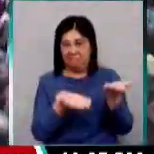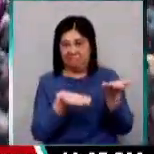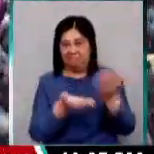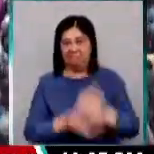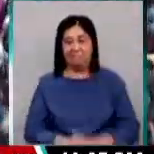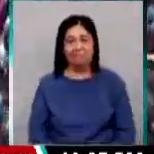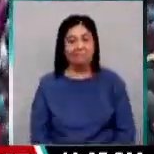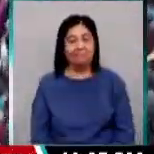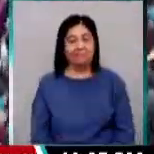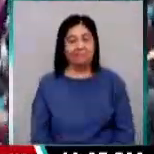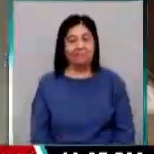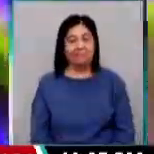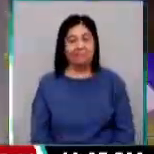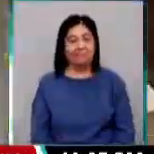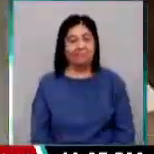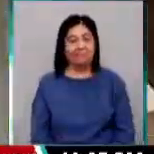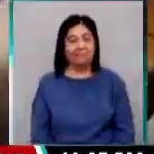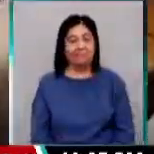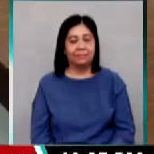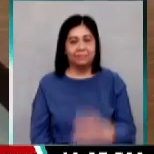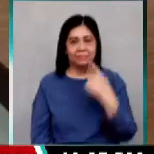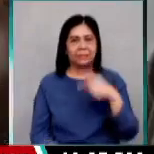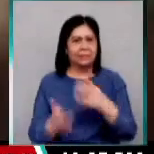Pero pwede rin daw na ganito.